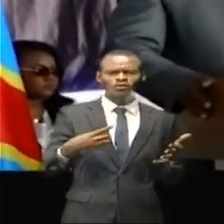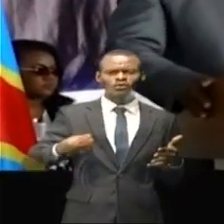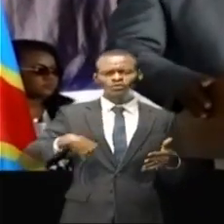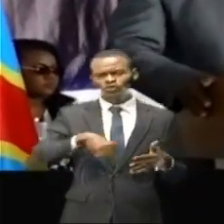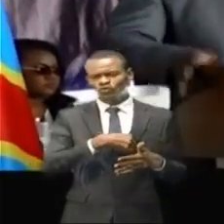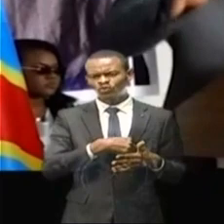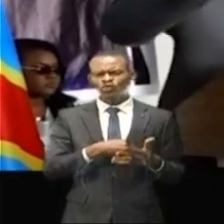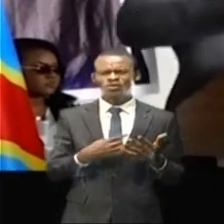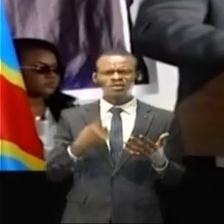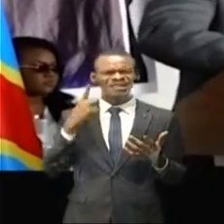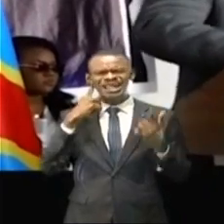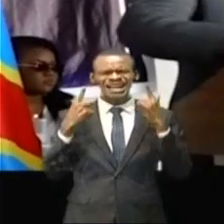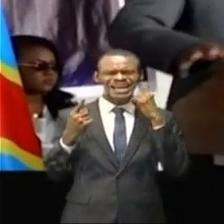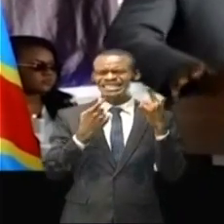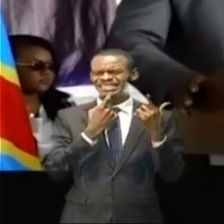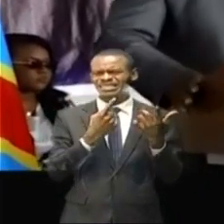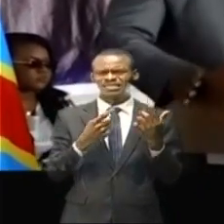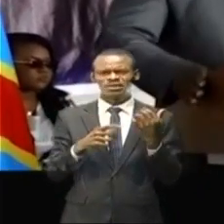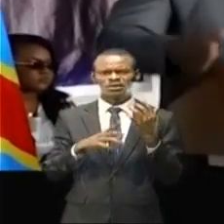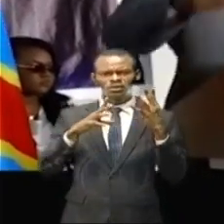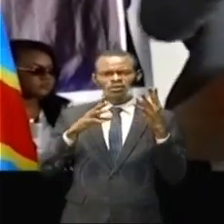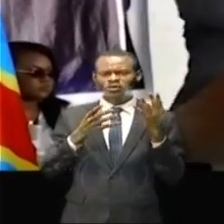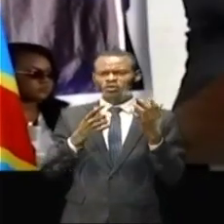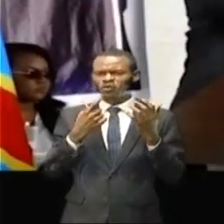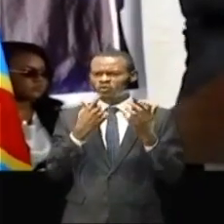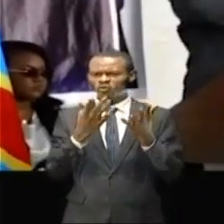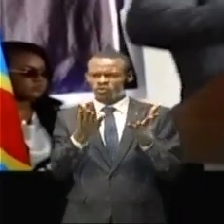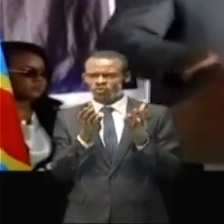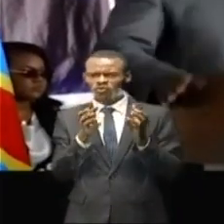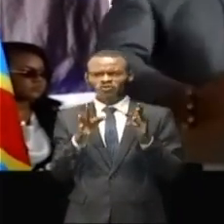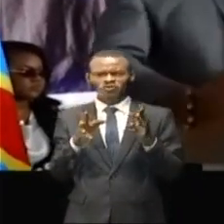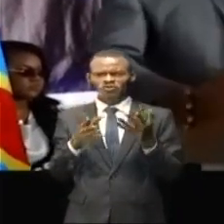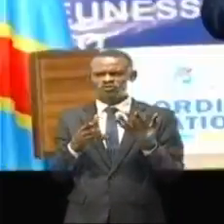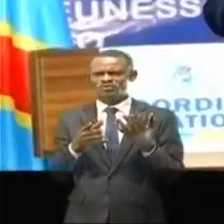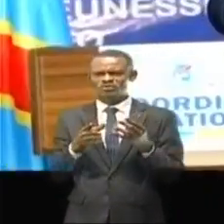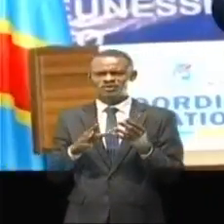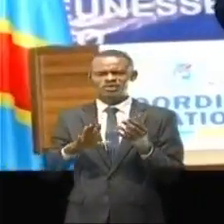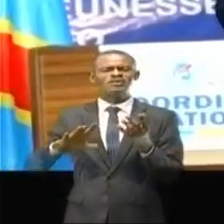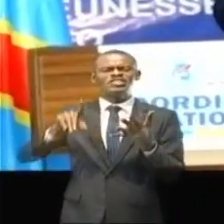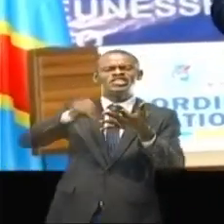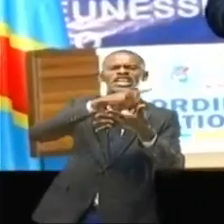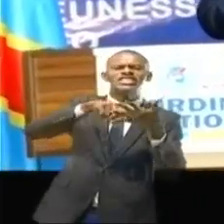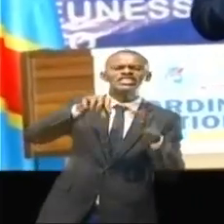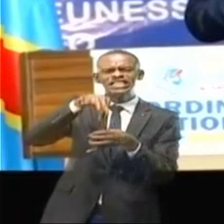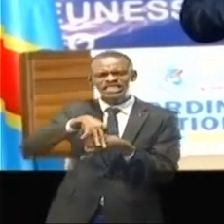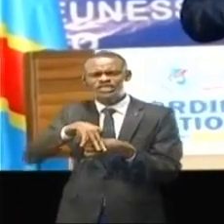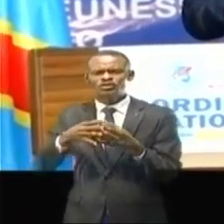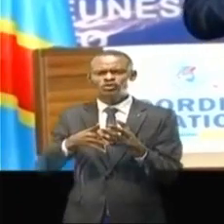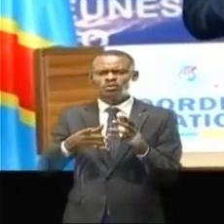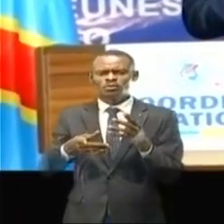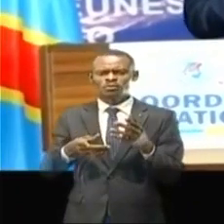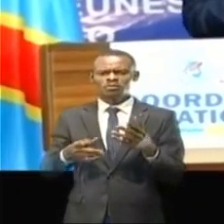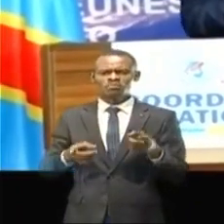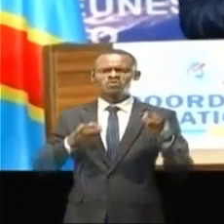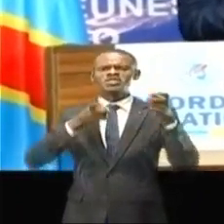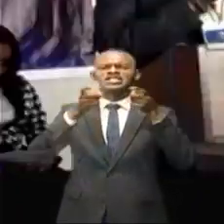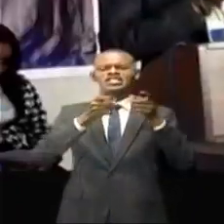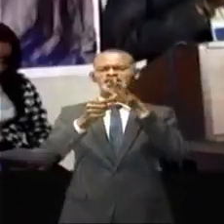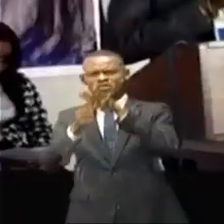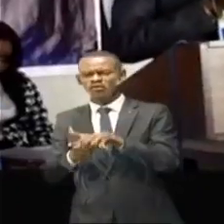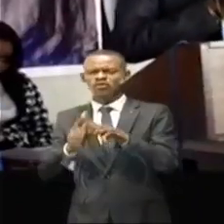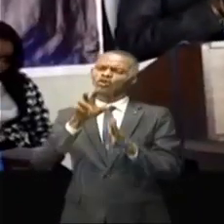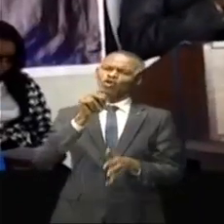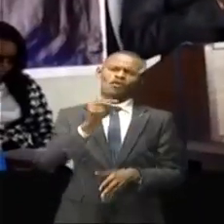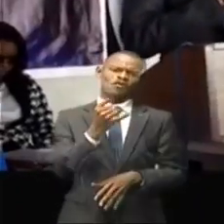glissement, on veut le dialogue pour déroger à la constitution. Sa Majesté Kelakato Elembalemba et Sa